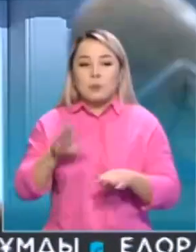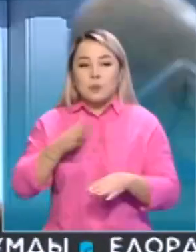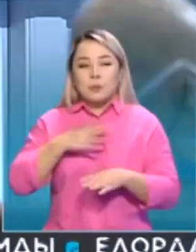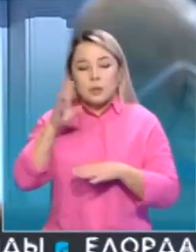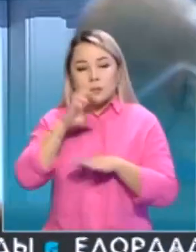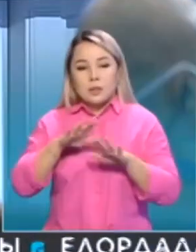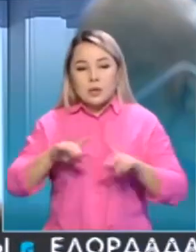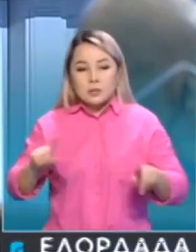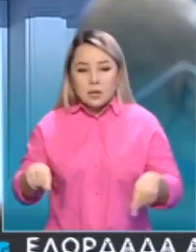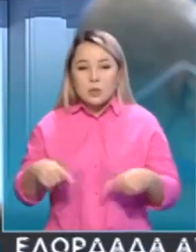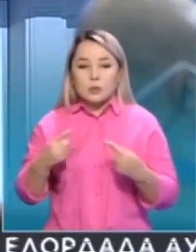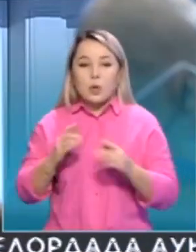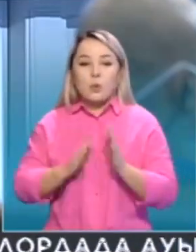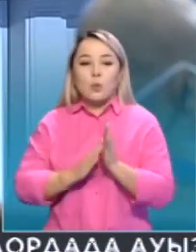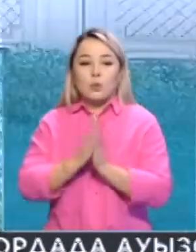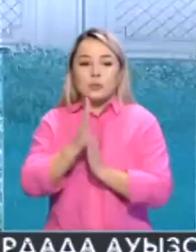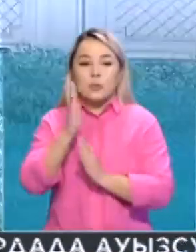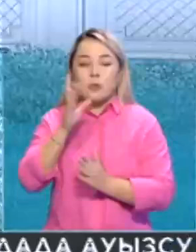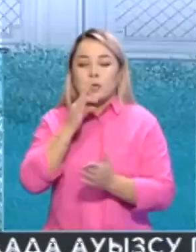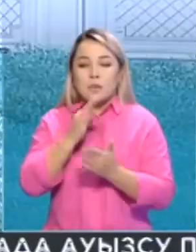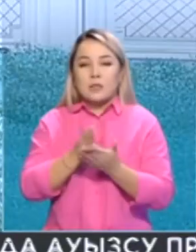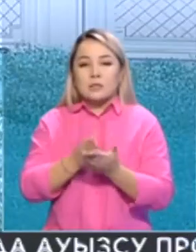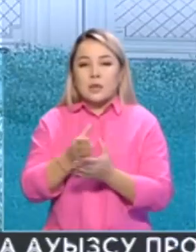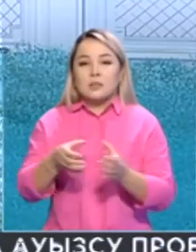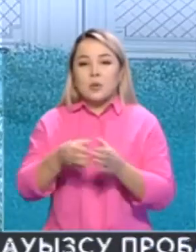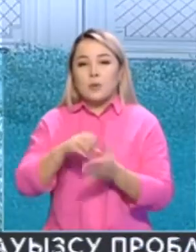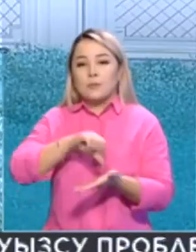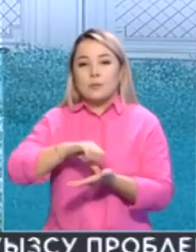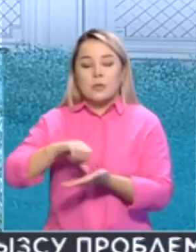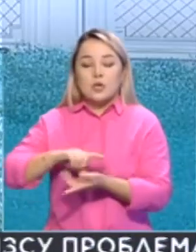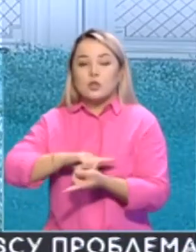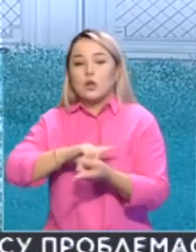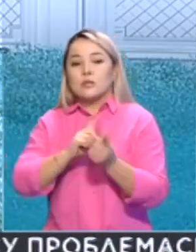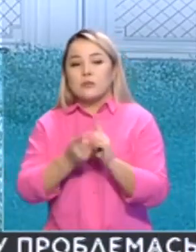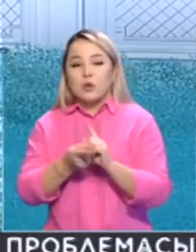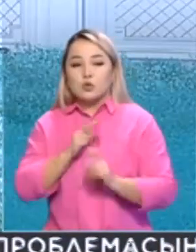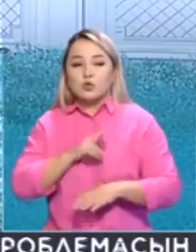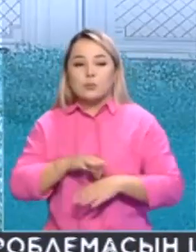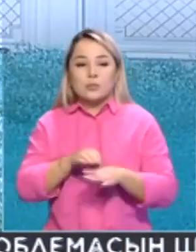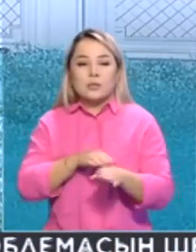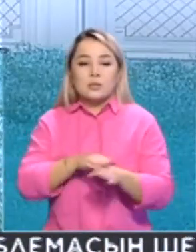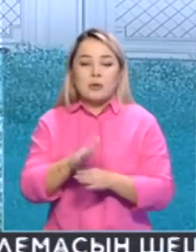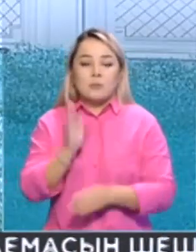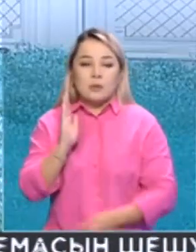еліміз өркендеуші, өскелең болу үшін саяси тұрғыдан трансформацияны жүргізіп жатырмыз.